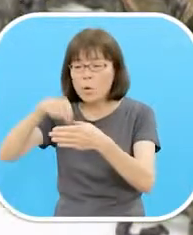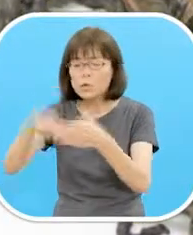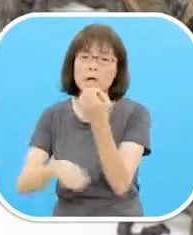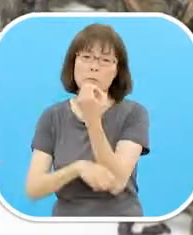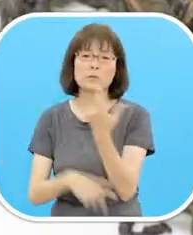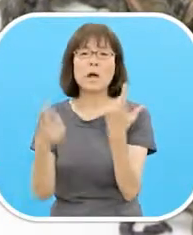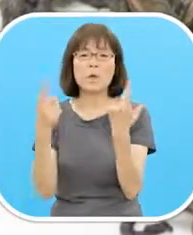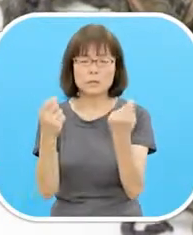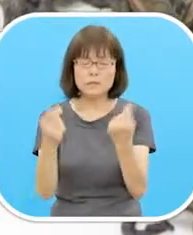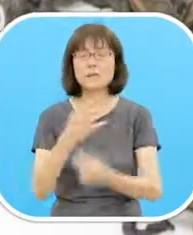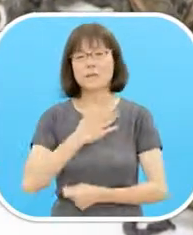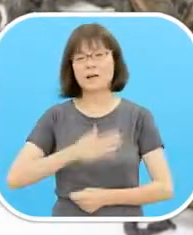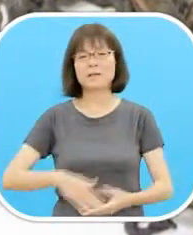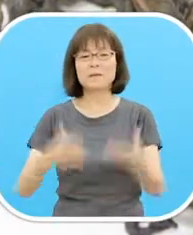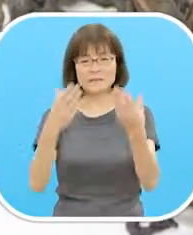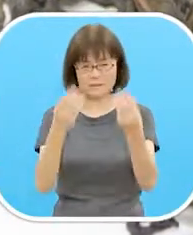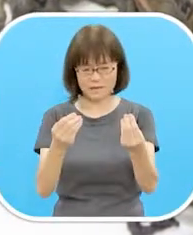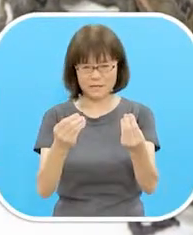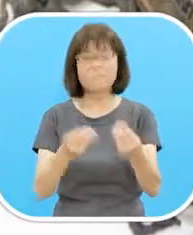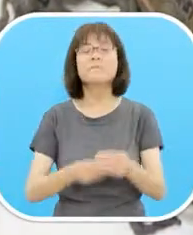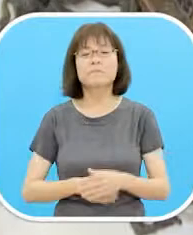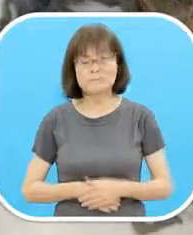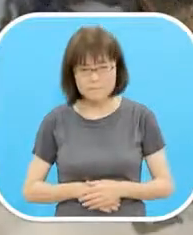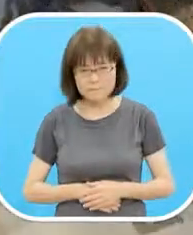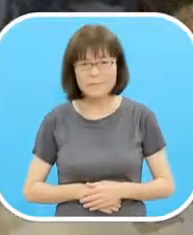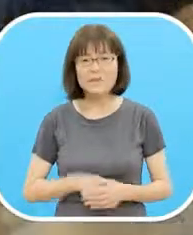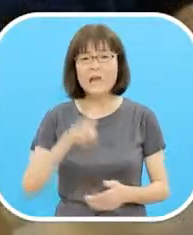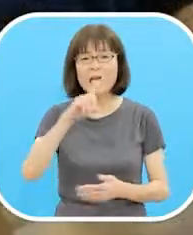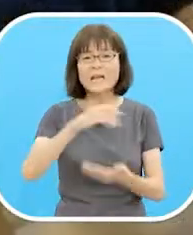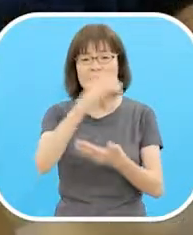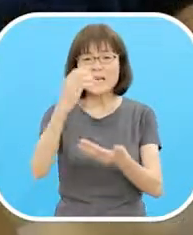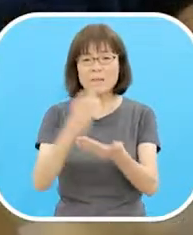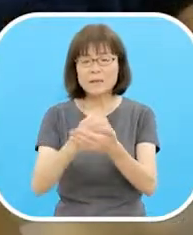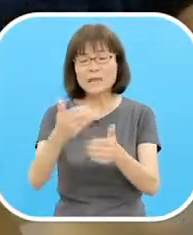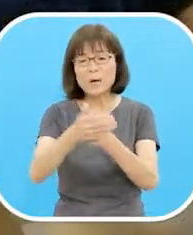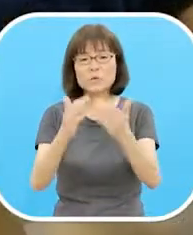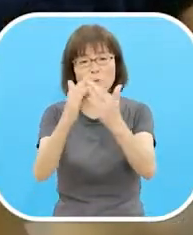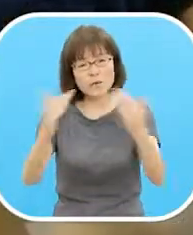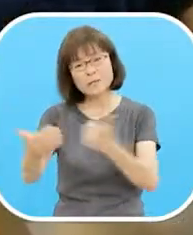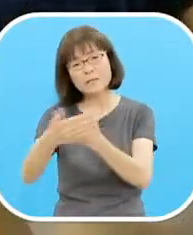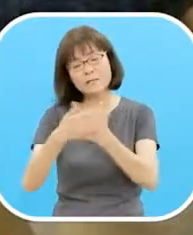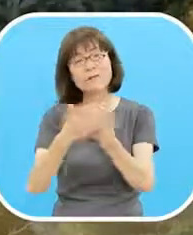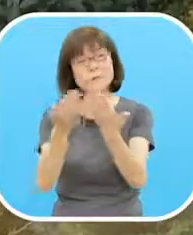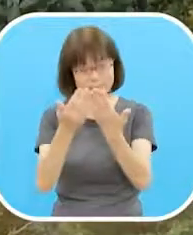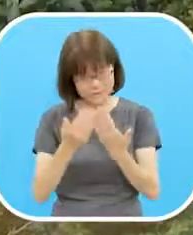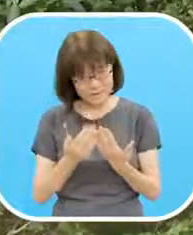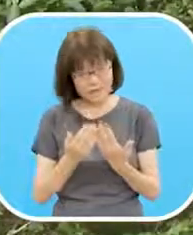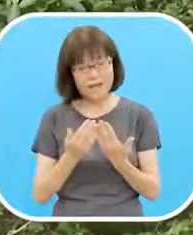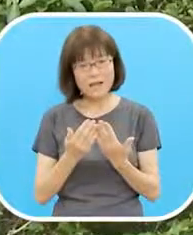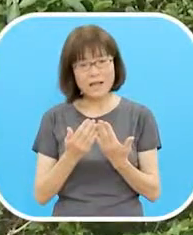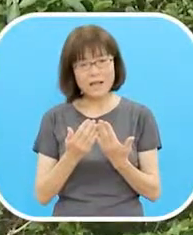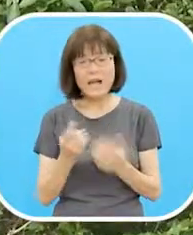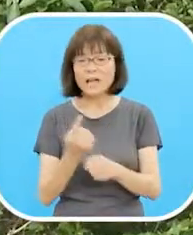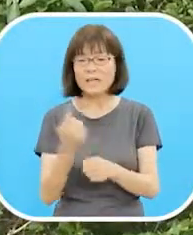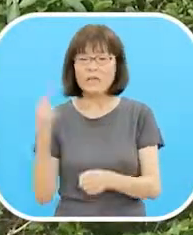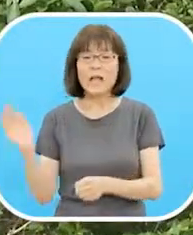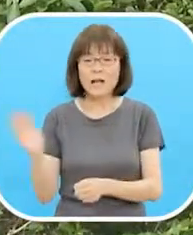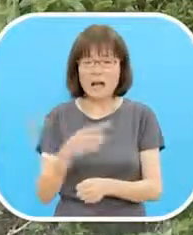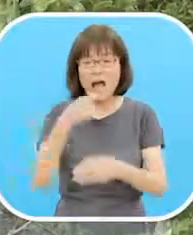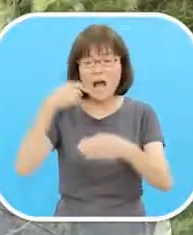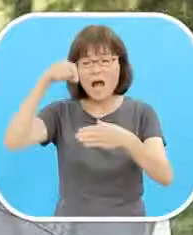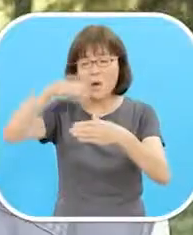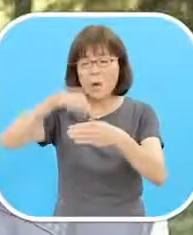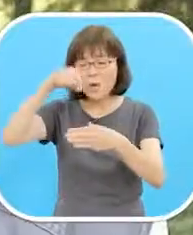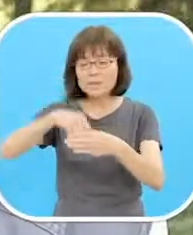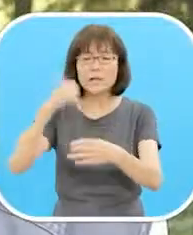られるということが分かりました。そこで檜山茶保存会の方々も協力していただいて、去年から紅茶作